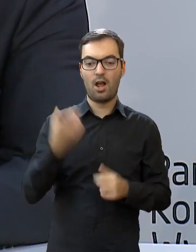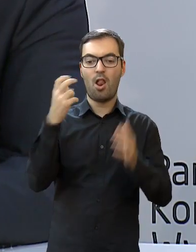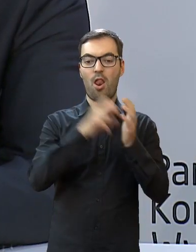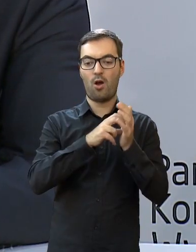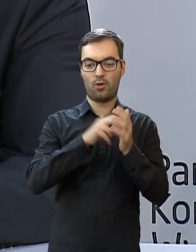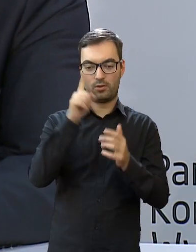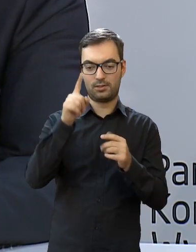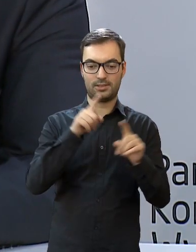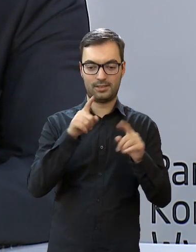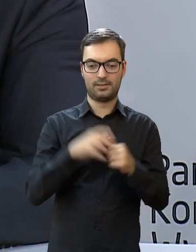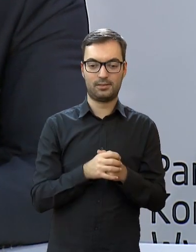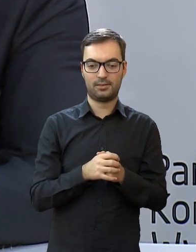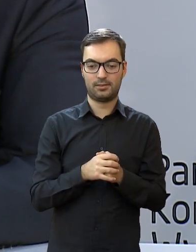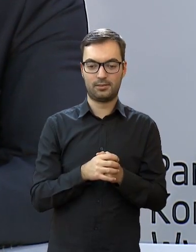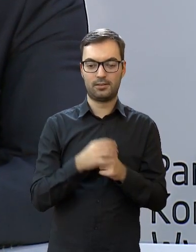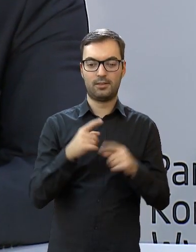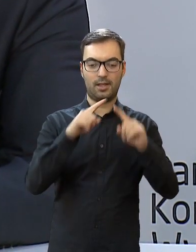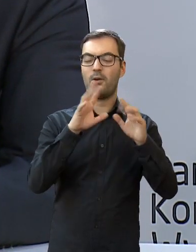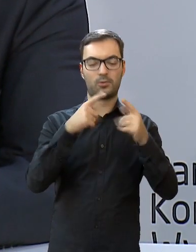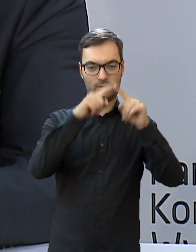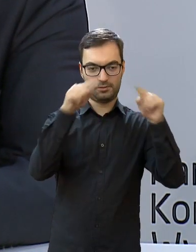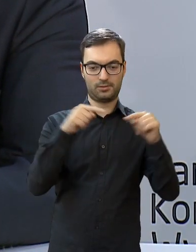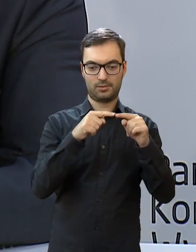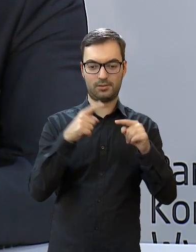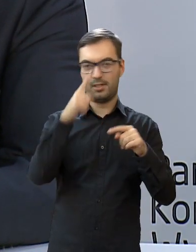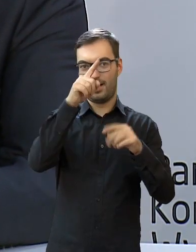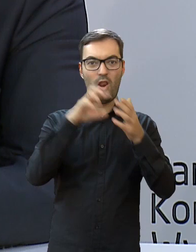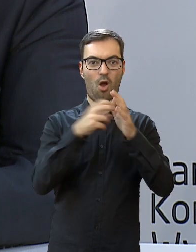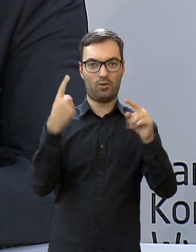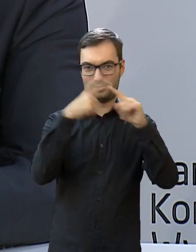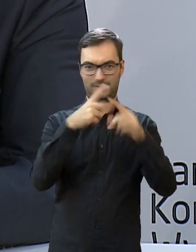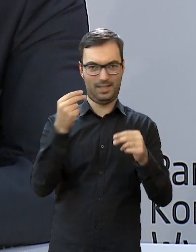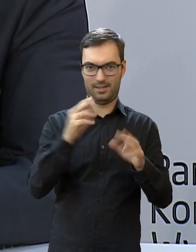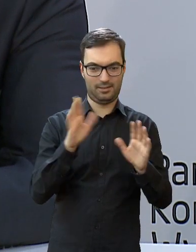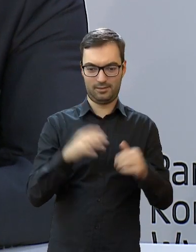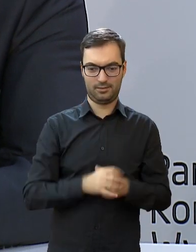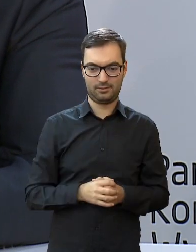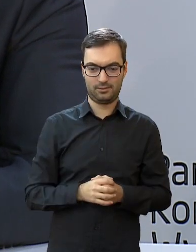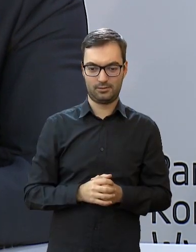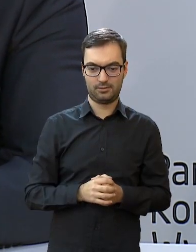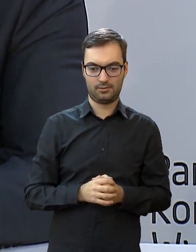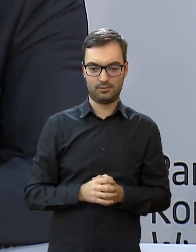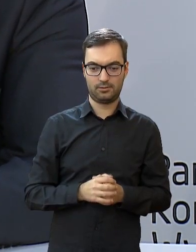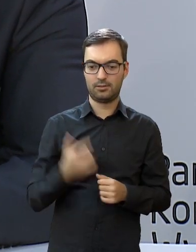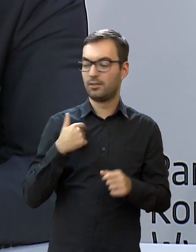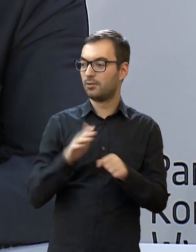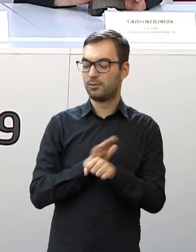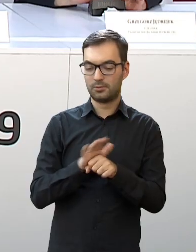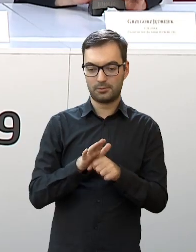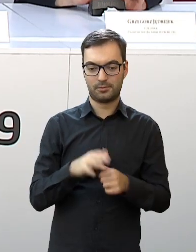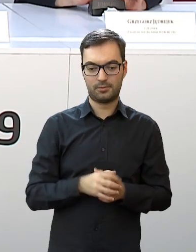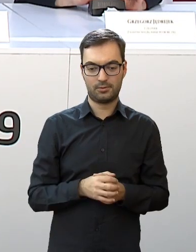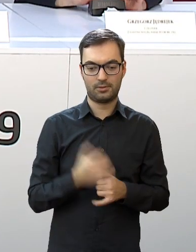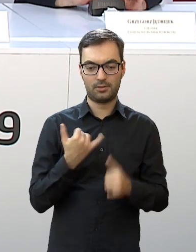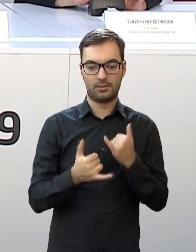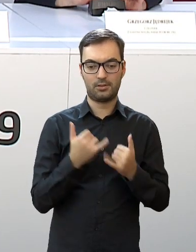którym ten znak, czyli co najmniej w dwie przecinające się linie, powinien być umieszczony. To znaczy, ja tylko dopowiem, bo jeśli